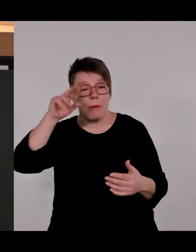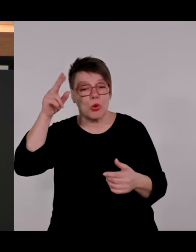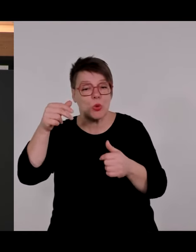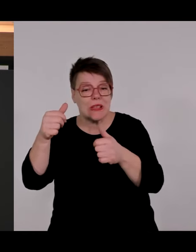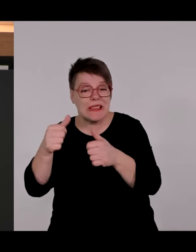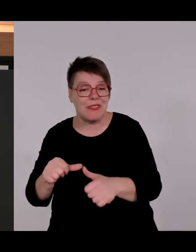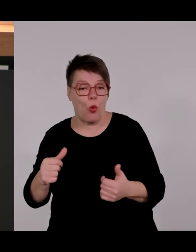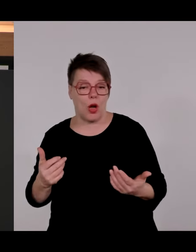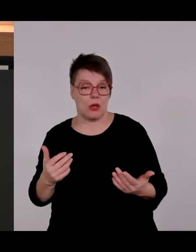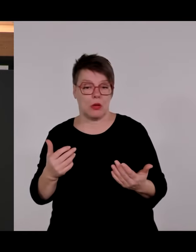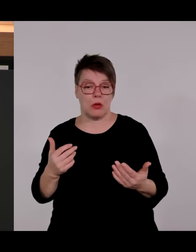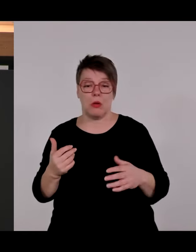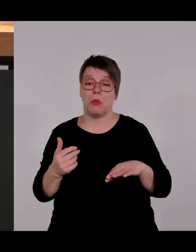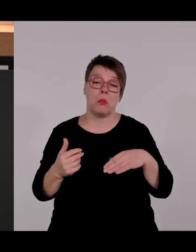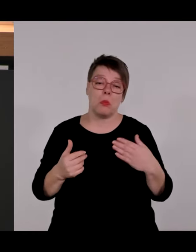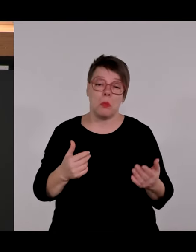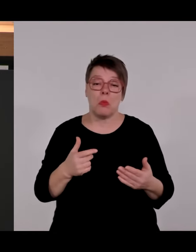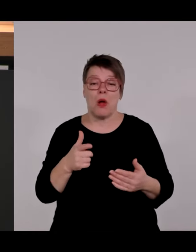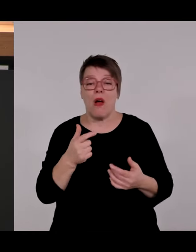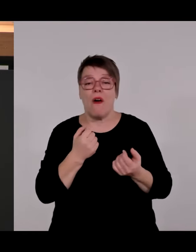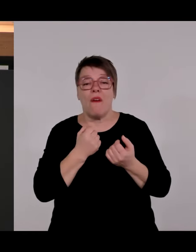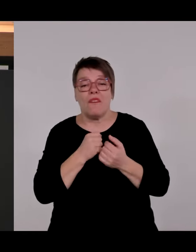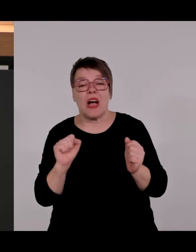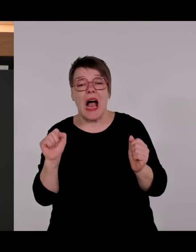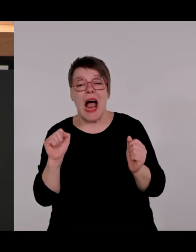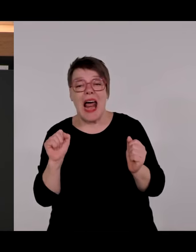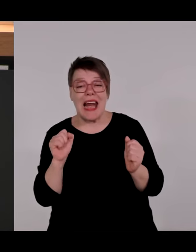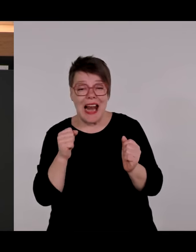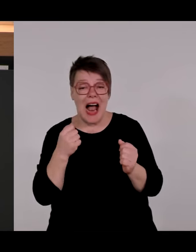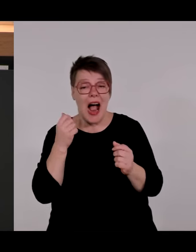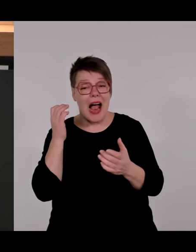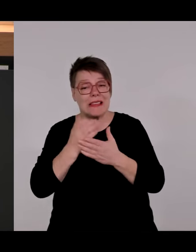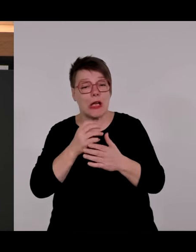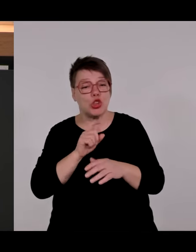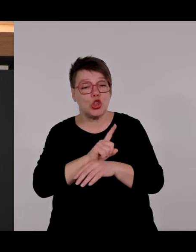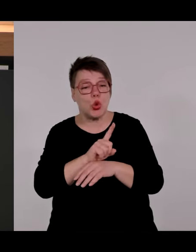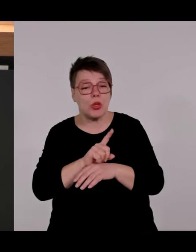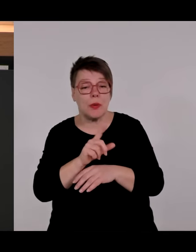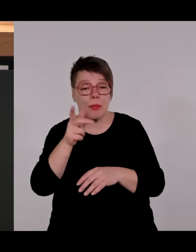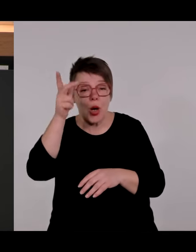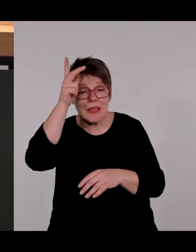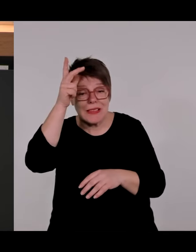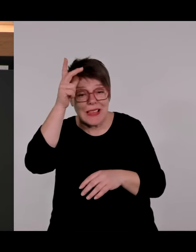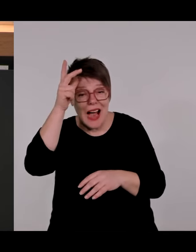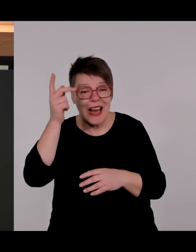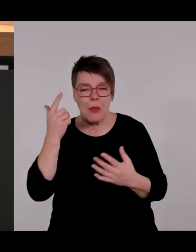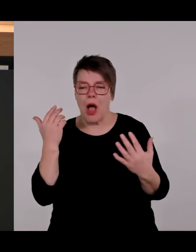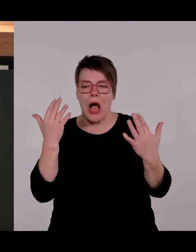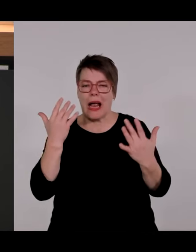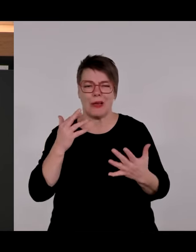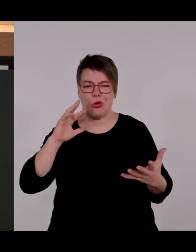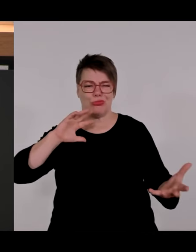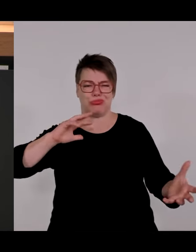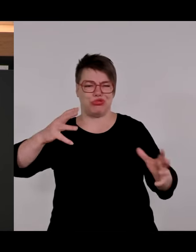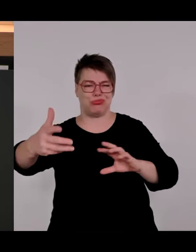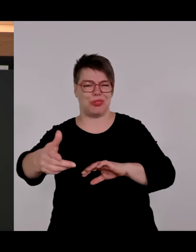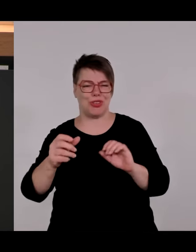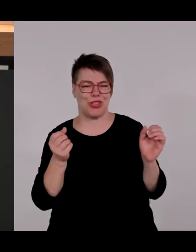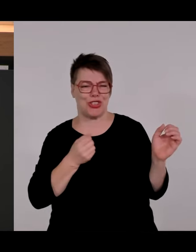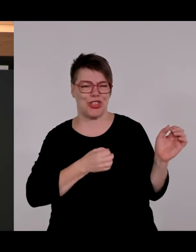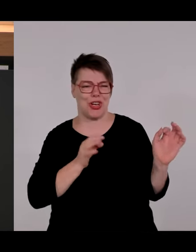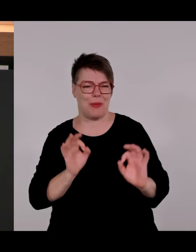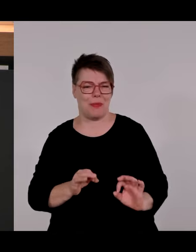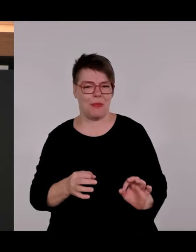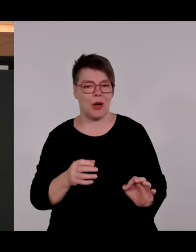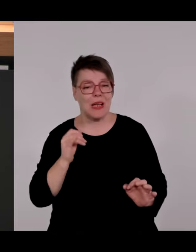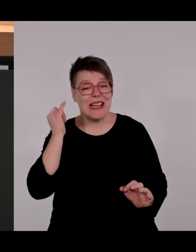bleibt außer kerniger Sprüche, ist Symbolpolitik. Ich sage Ihnen aber eins, auf soziale Probleme kann es